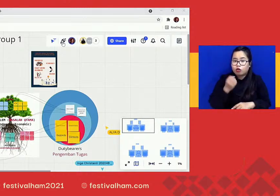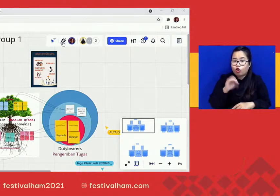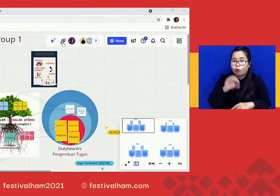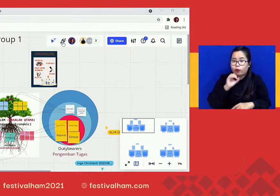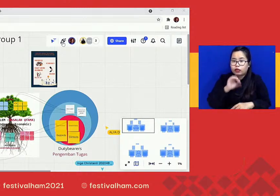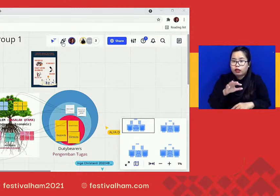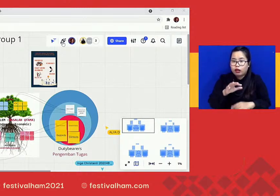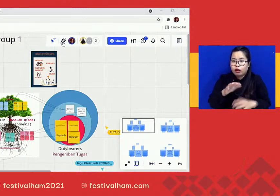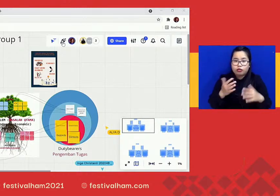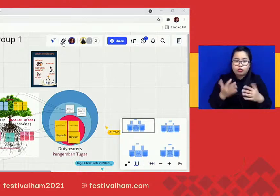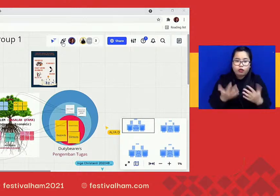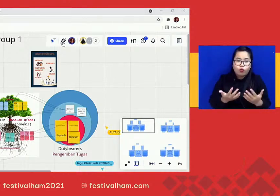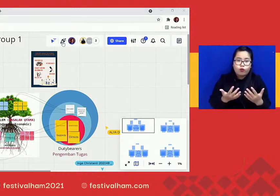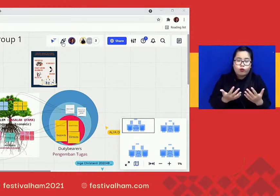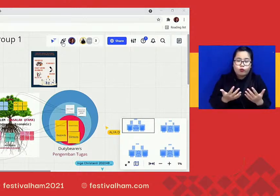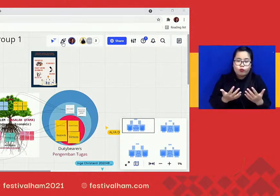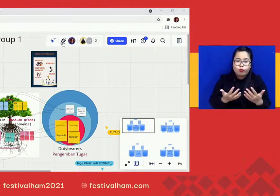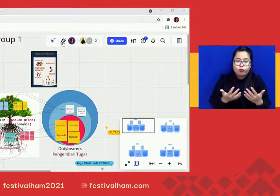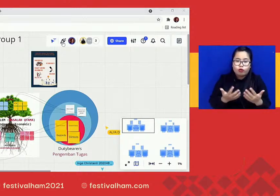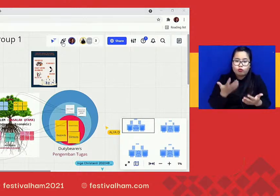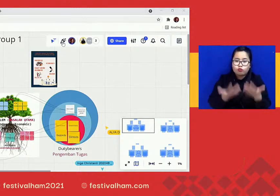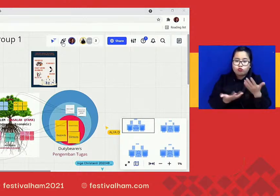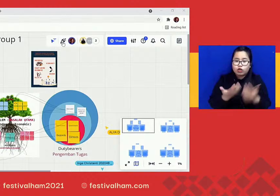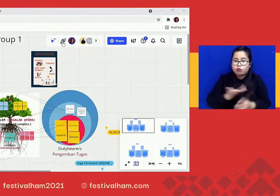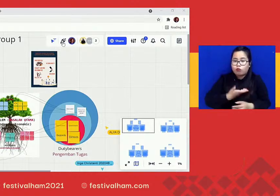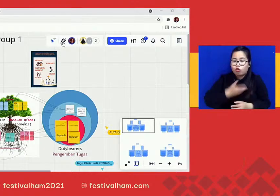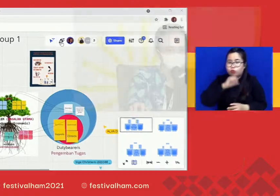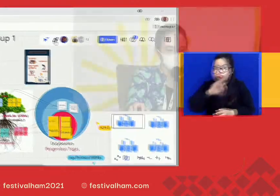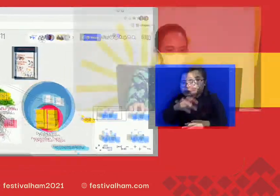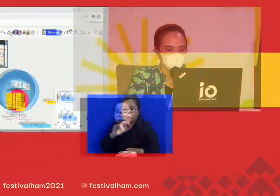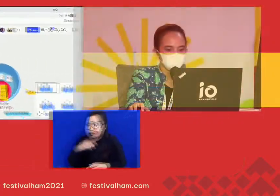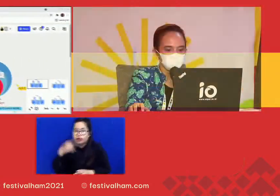atau mau menyampaikan sesuatu.